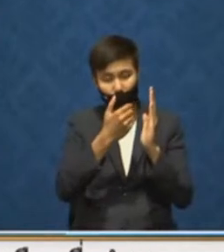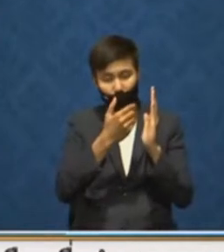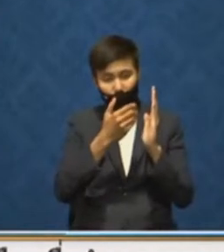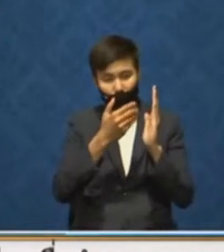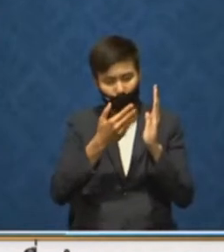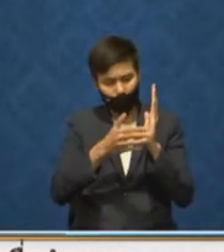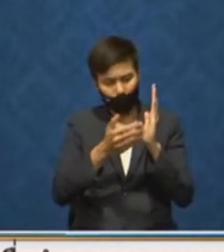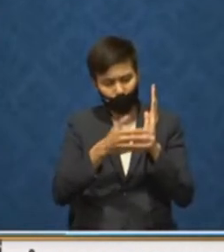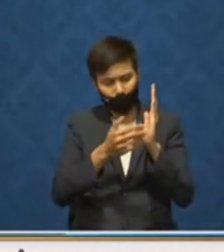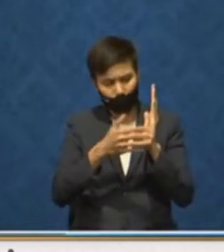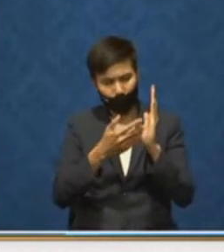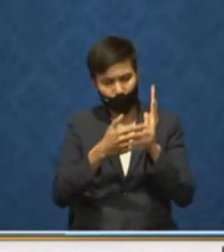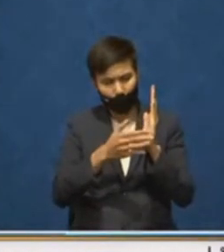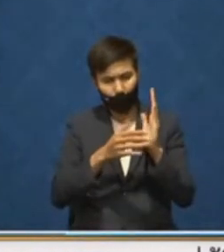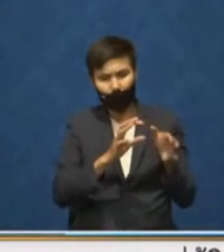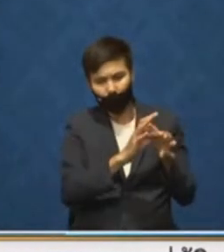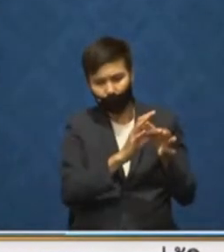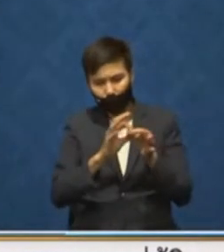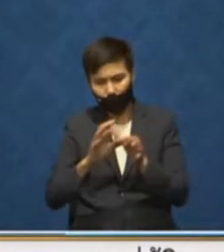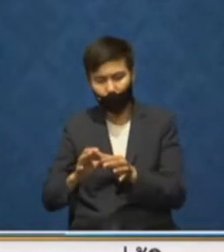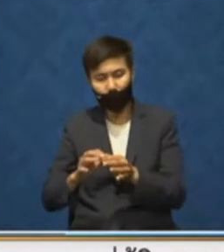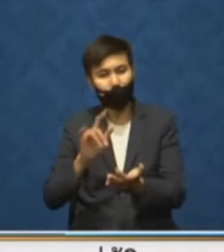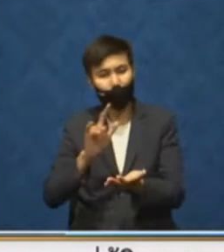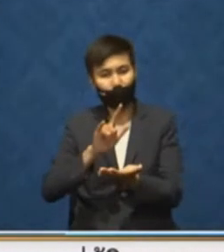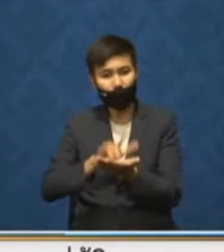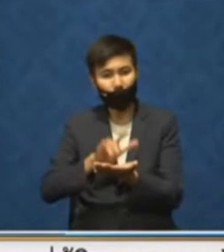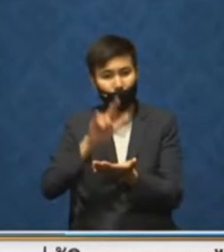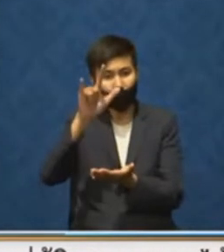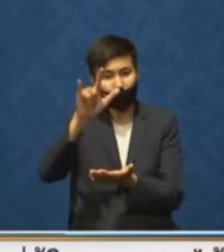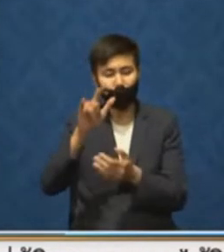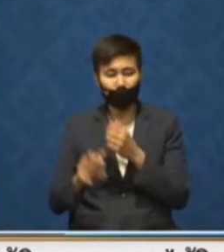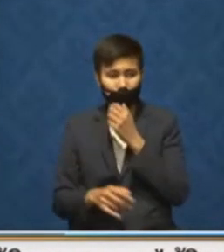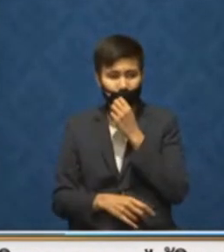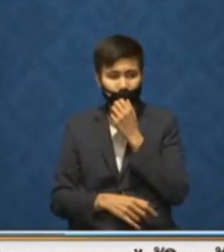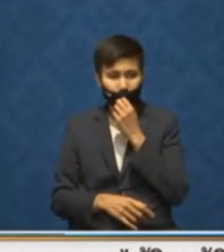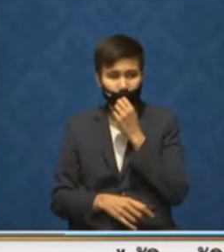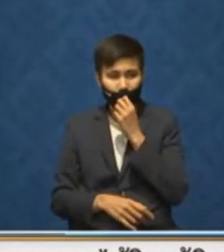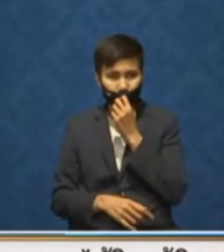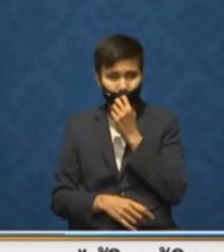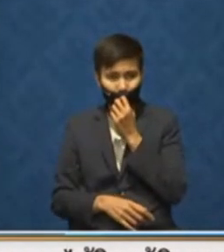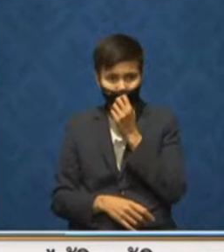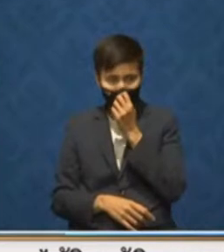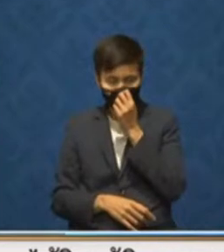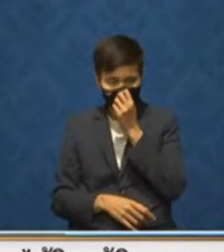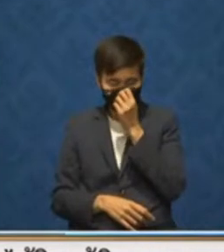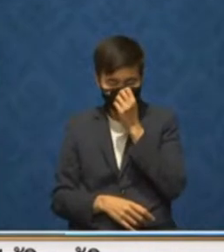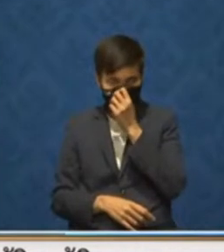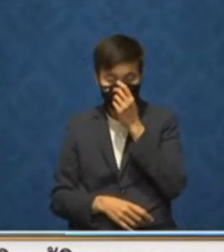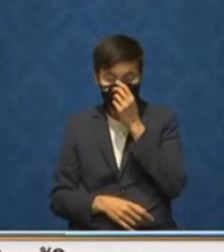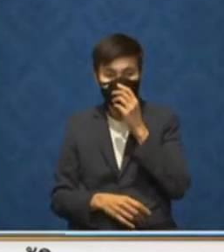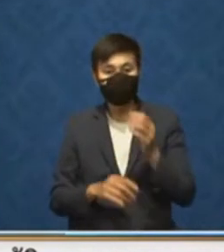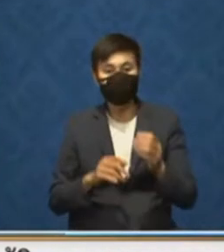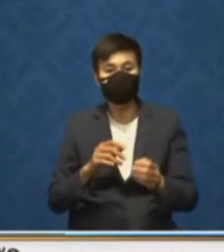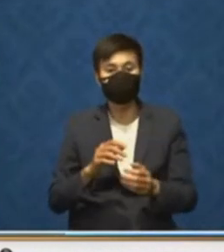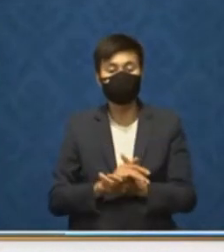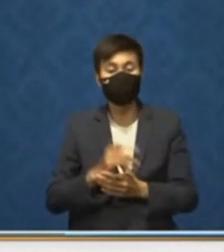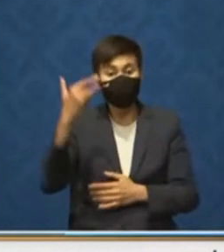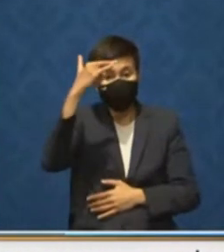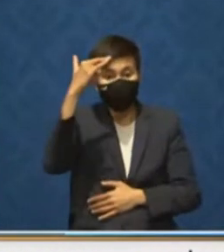อันนี้ก็ออกจากดอนเมืองสุวรรณภูมิ